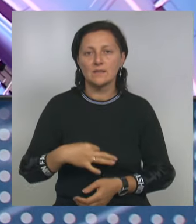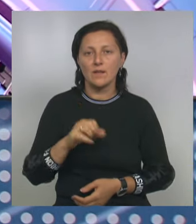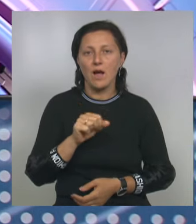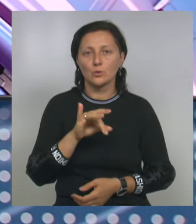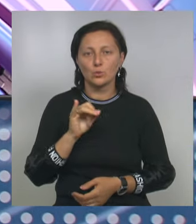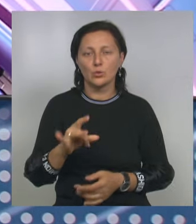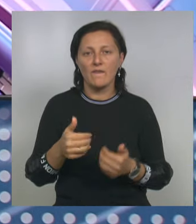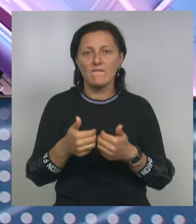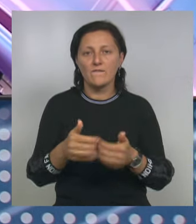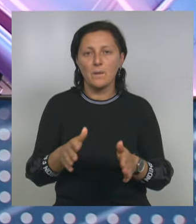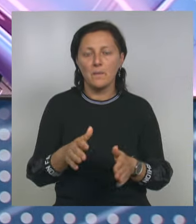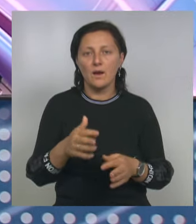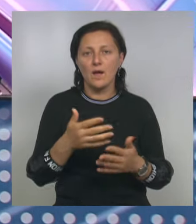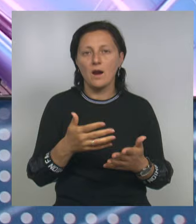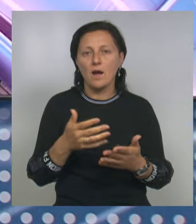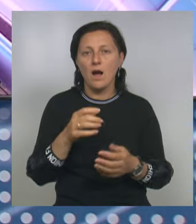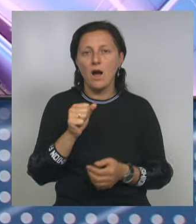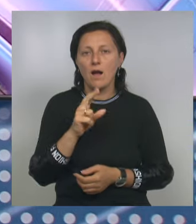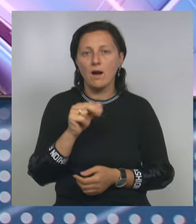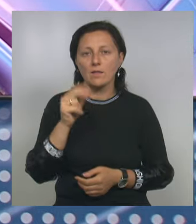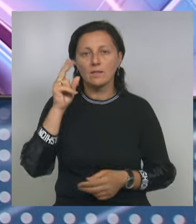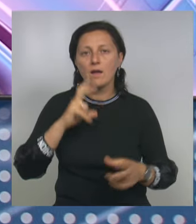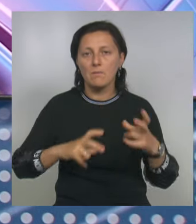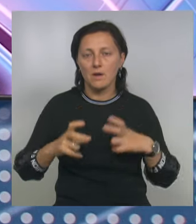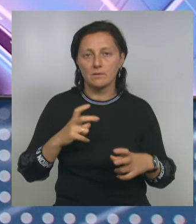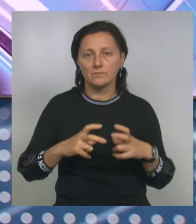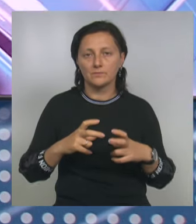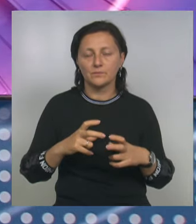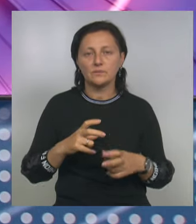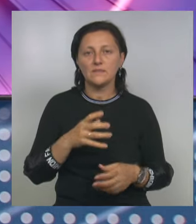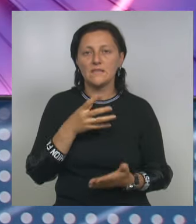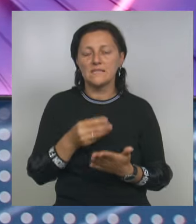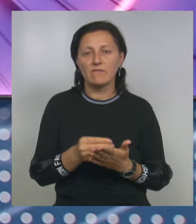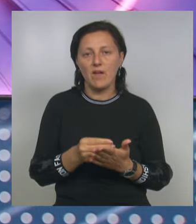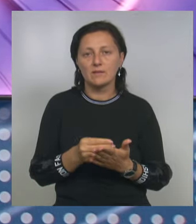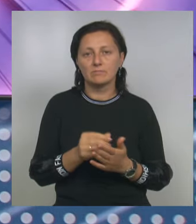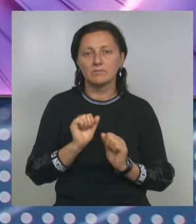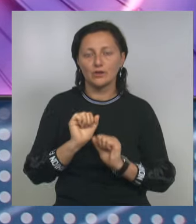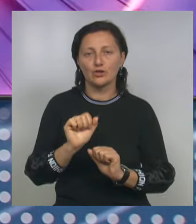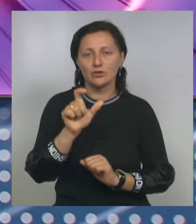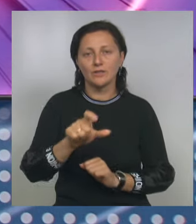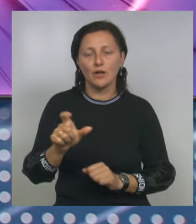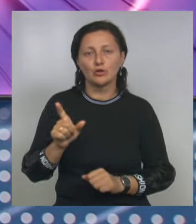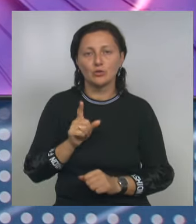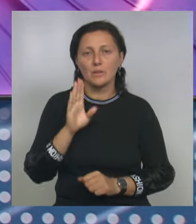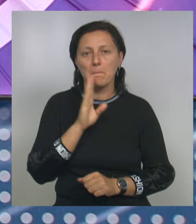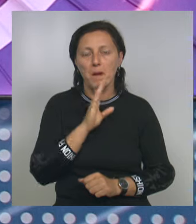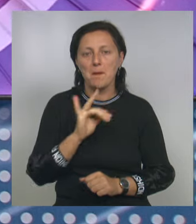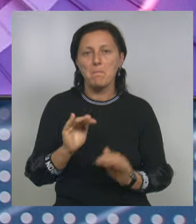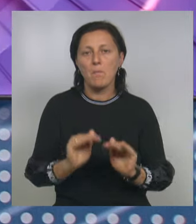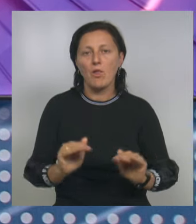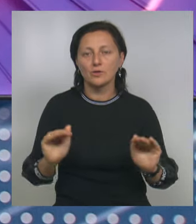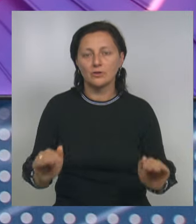выпускник Михайловской артиллерийской академии. Своих защитников ждет мама и супруга Марина и младшие дети.